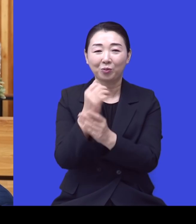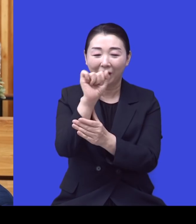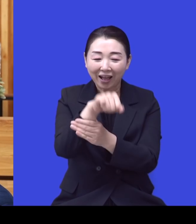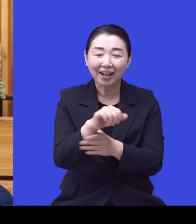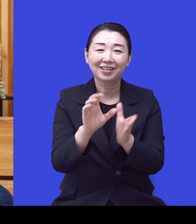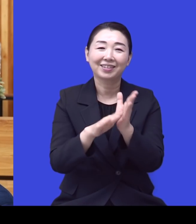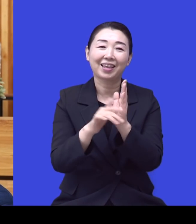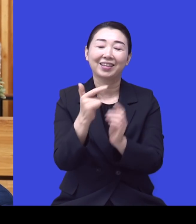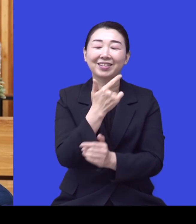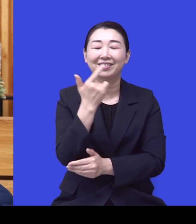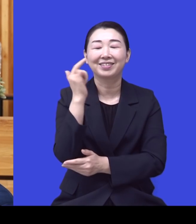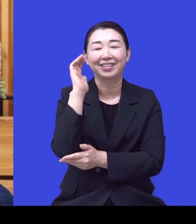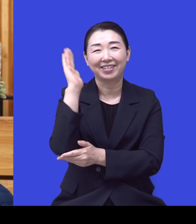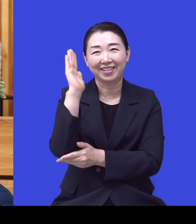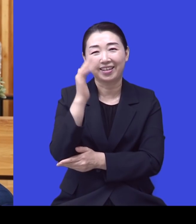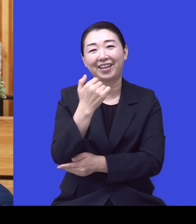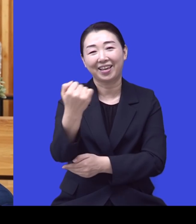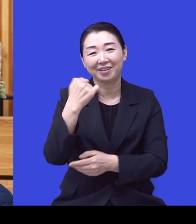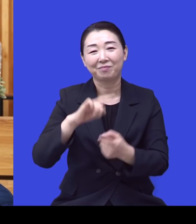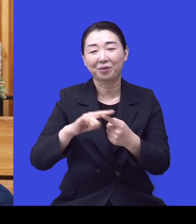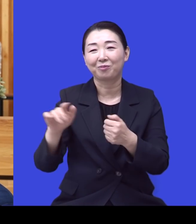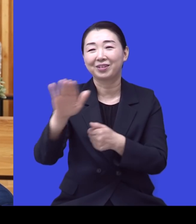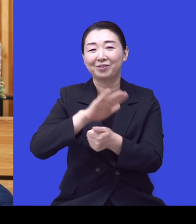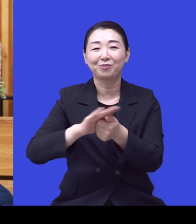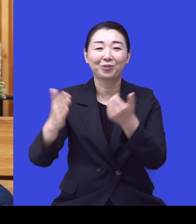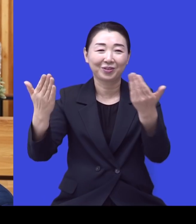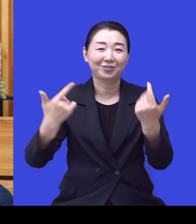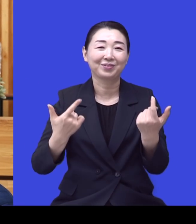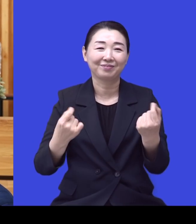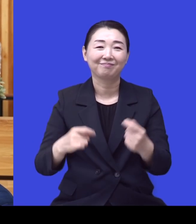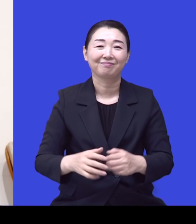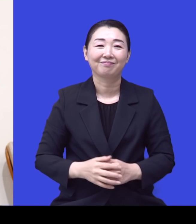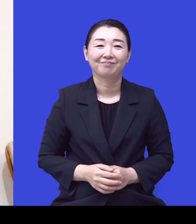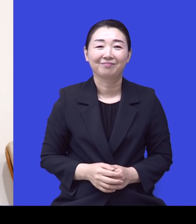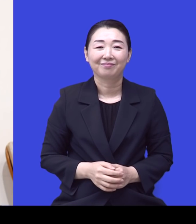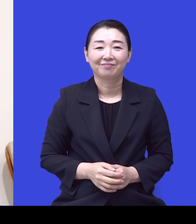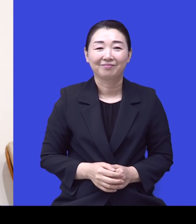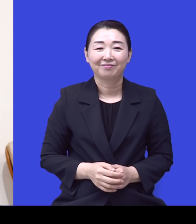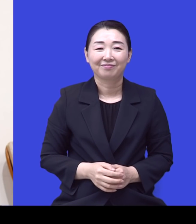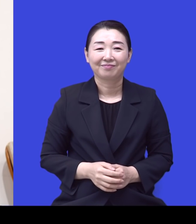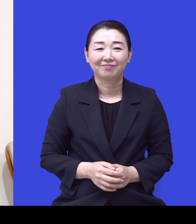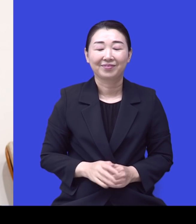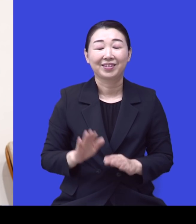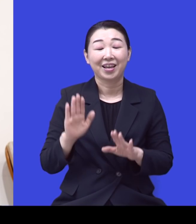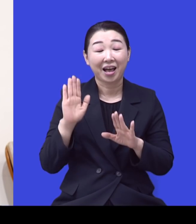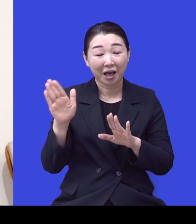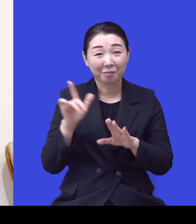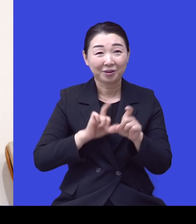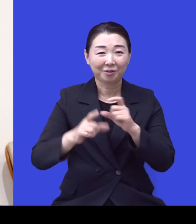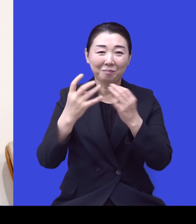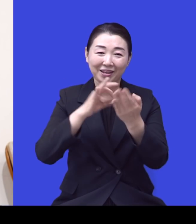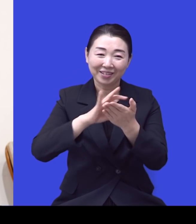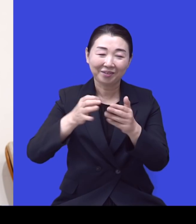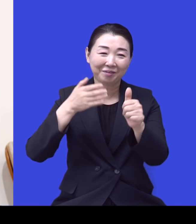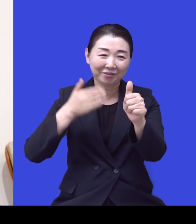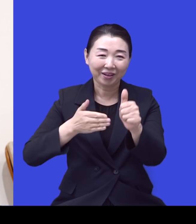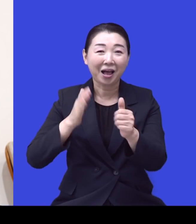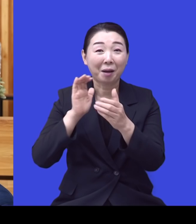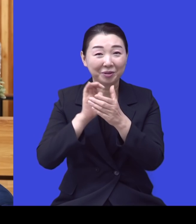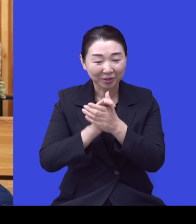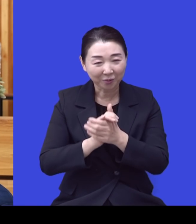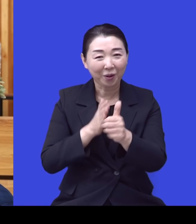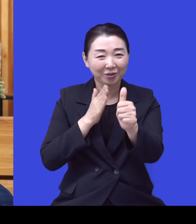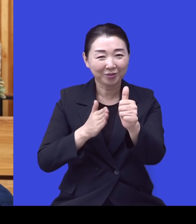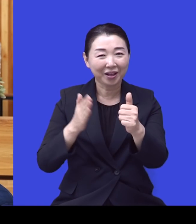큰 메시지의 힘으로 우리를 위로해 주시는 것이 아닌가 하는 생각이 들었습니다. 더 많이 사용되시고 또 더 많이 기도해 주시고